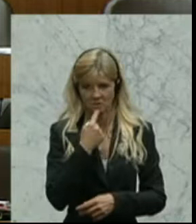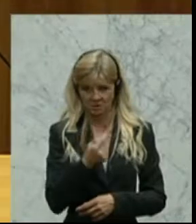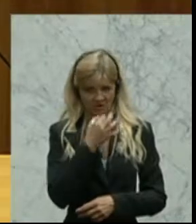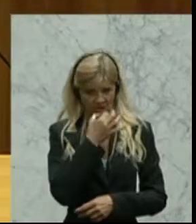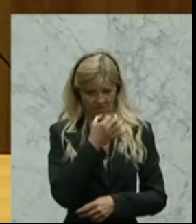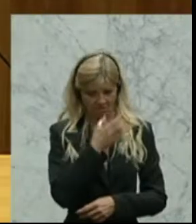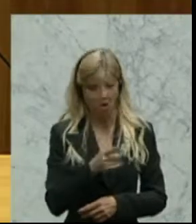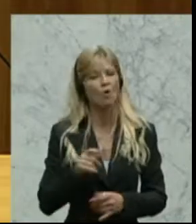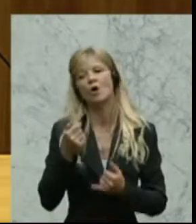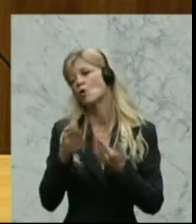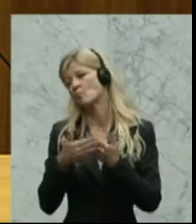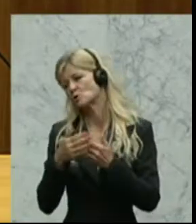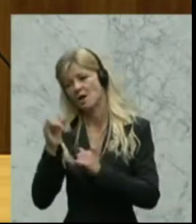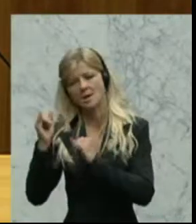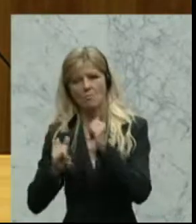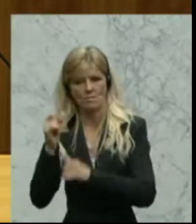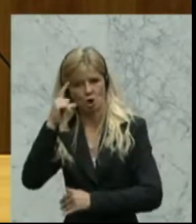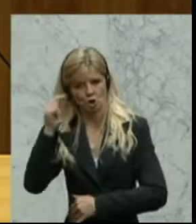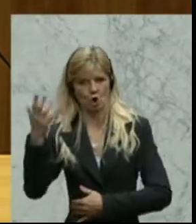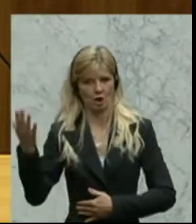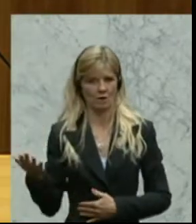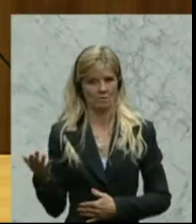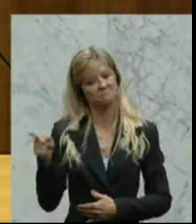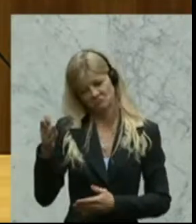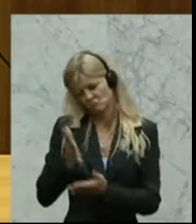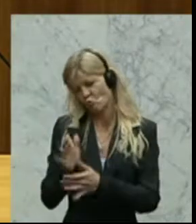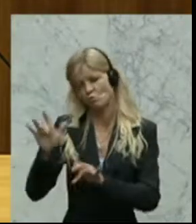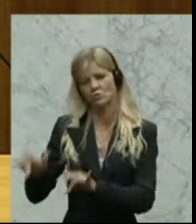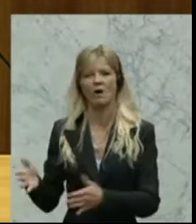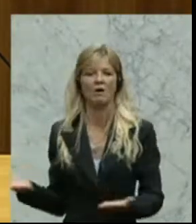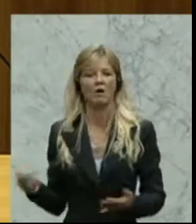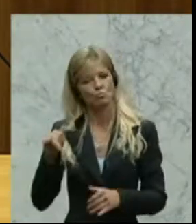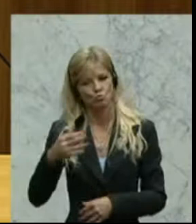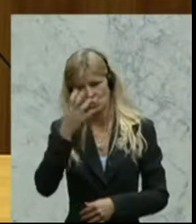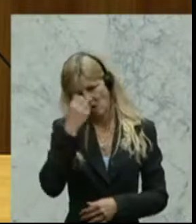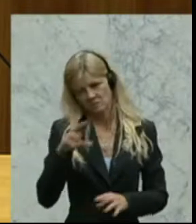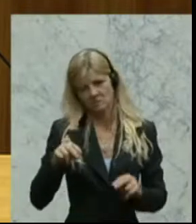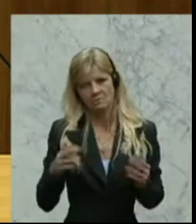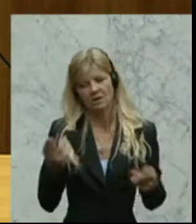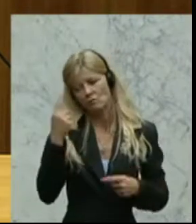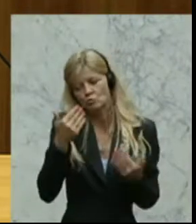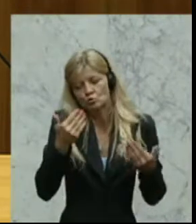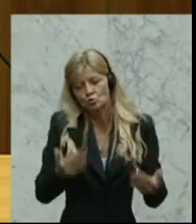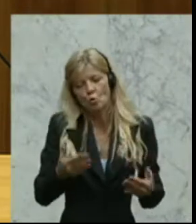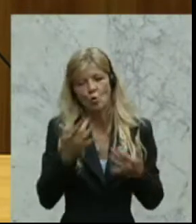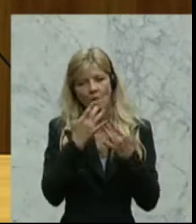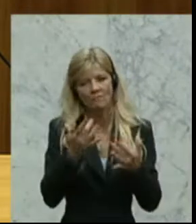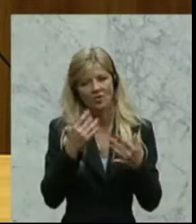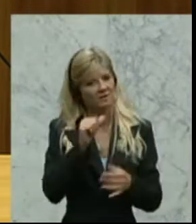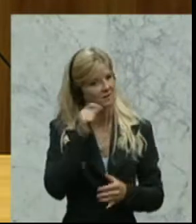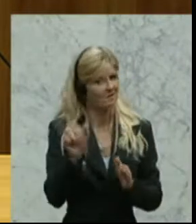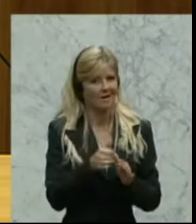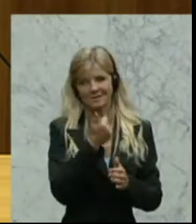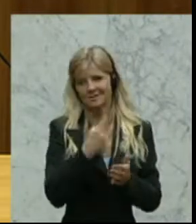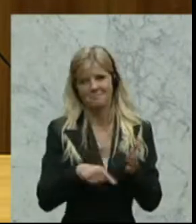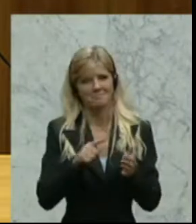Immobiliensteuern. Also da ist schon was drin und das muss man ernst nehmen, weil diese Empfehlung ja nicht das erste Mal an Österreich ergangen ist. Das